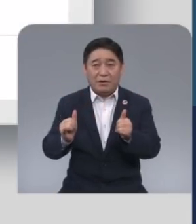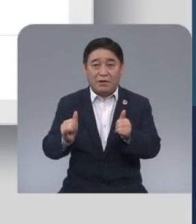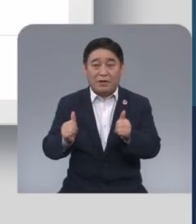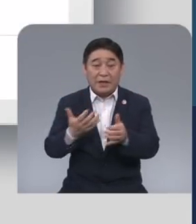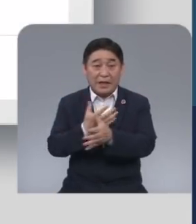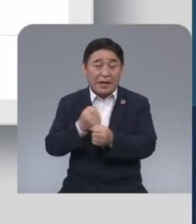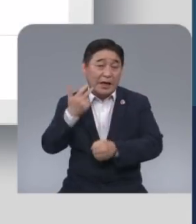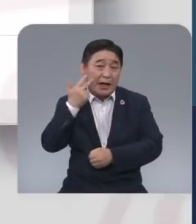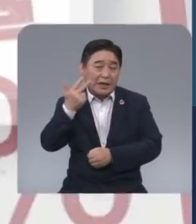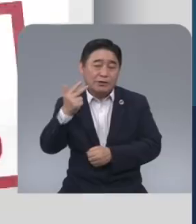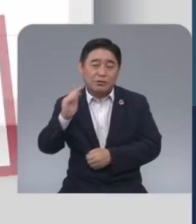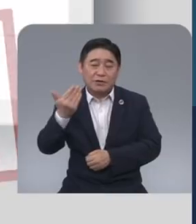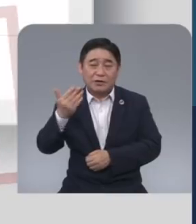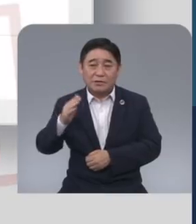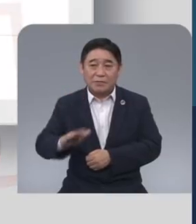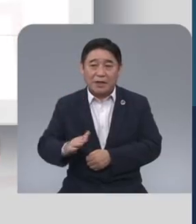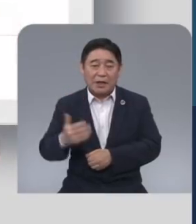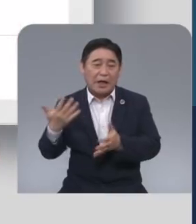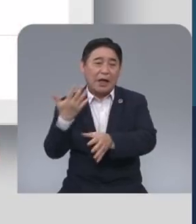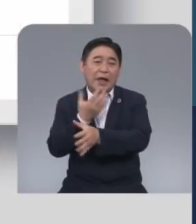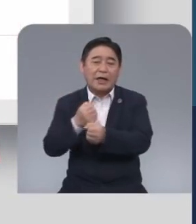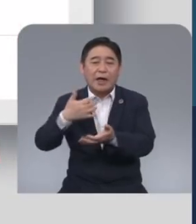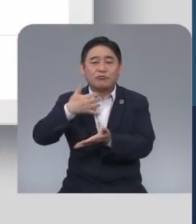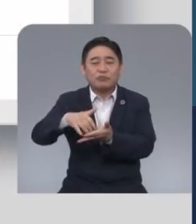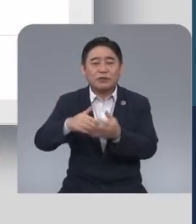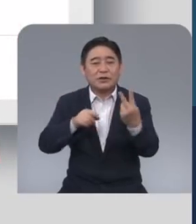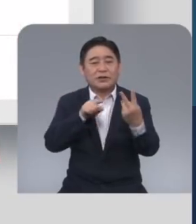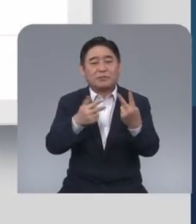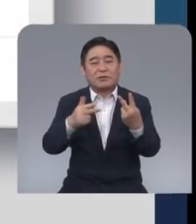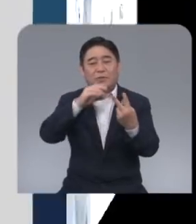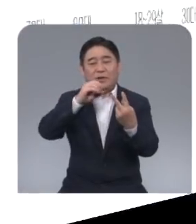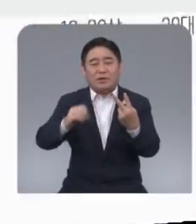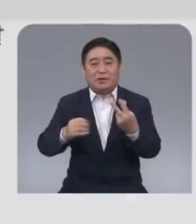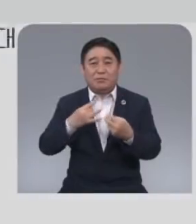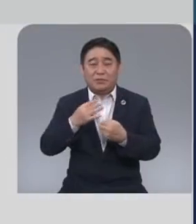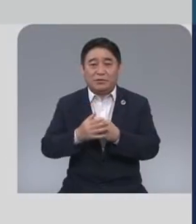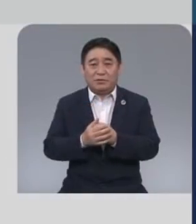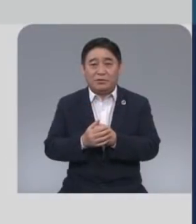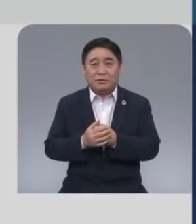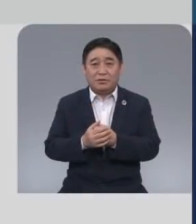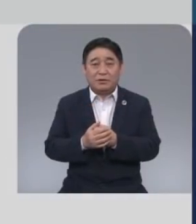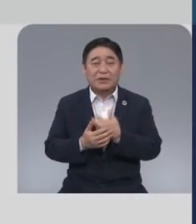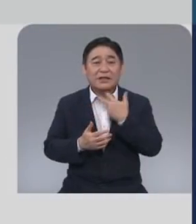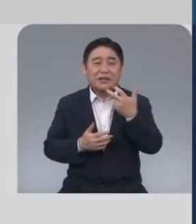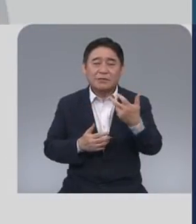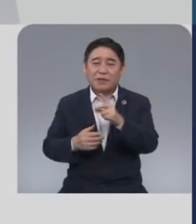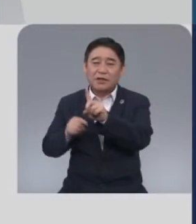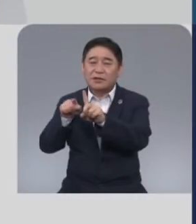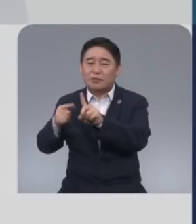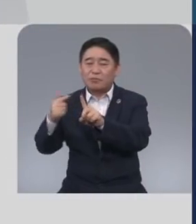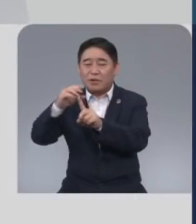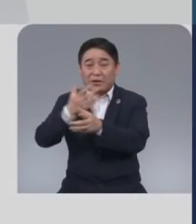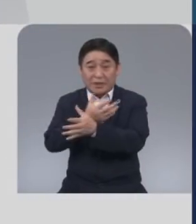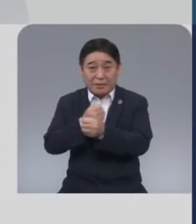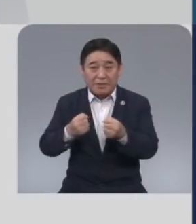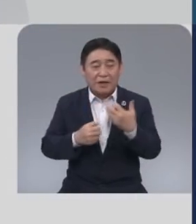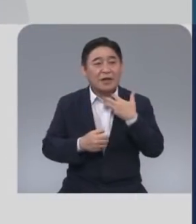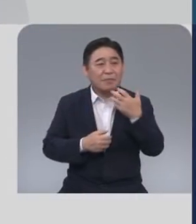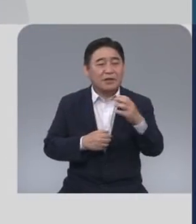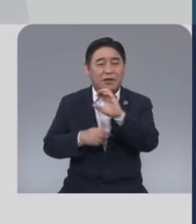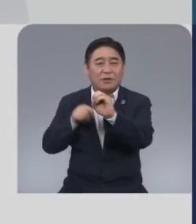사전 예약 일주일이 다 돼가지만 예약률은 2.7%에 불과합니다. 70대는 1.6%,